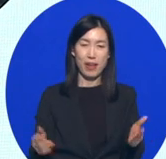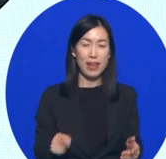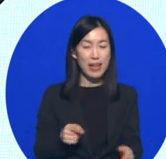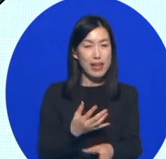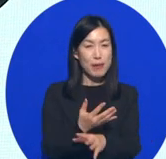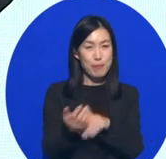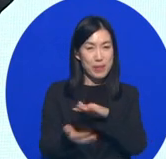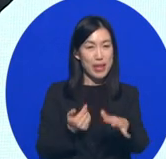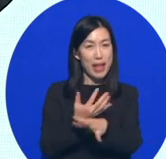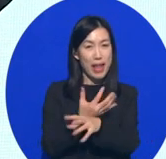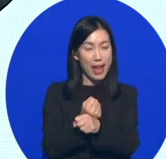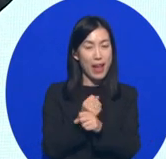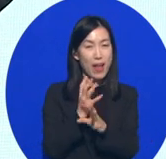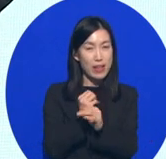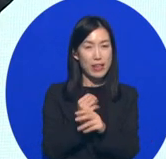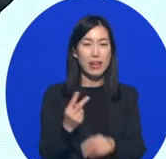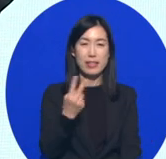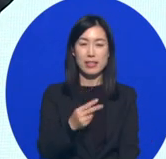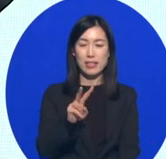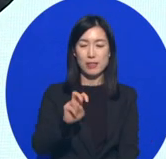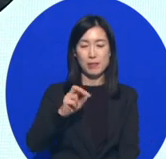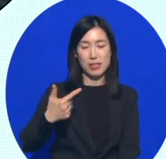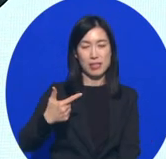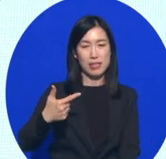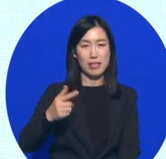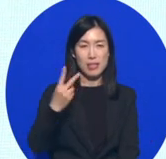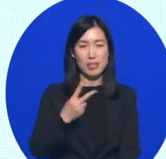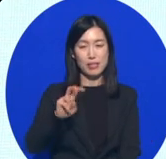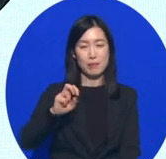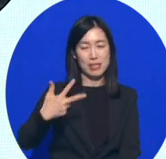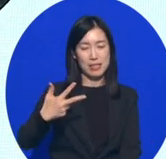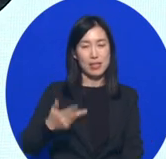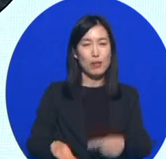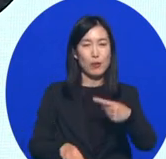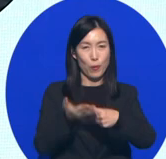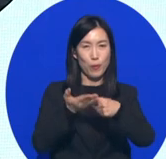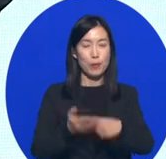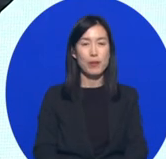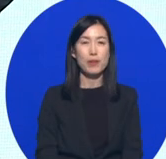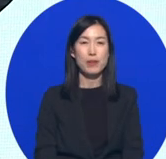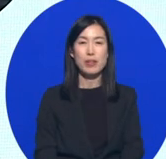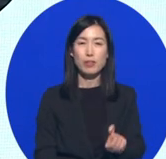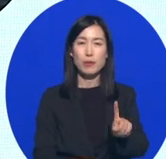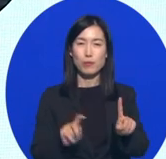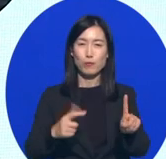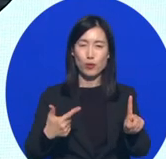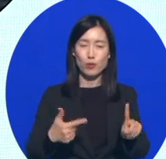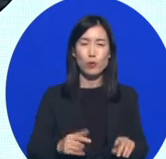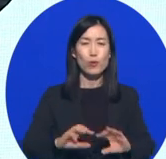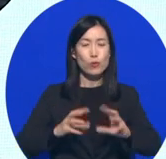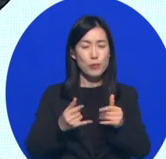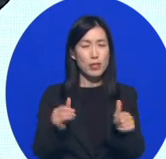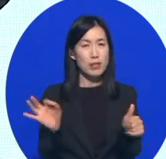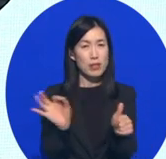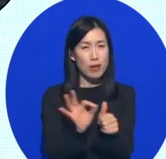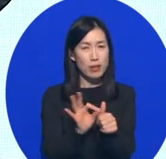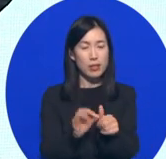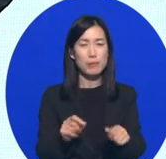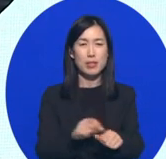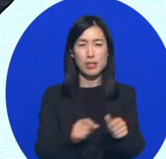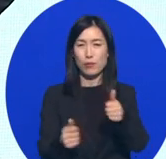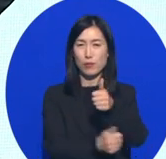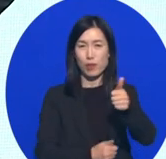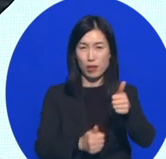청약 접수는 오는 2027년 상반기에 시작될 전망입니다 국민연금 개혁을 논의하는 국회 연금